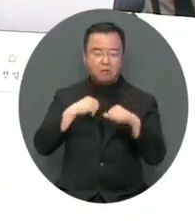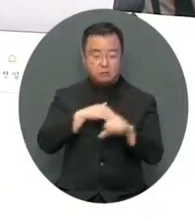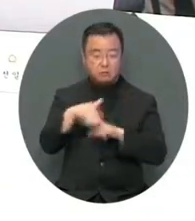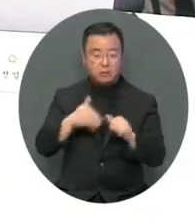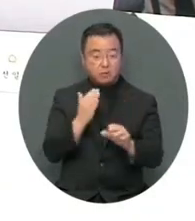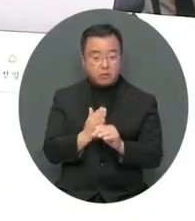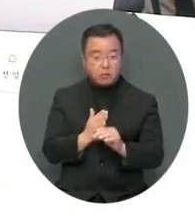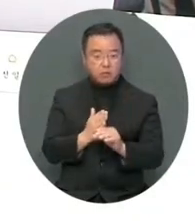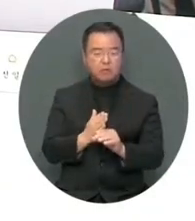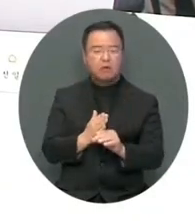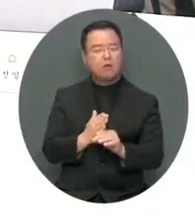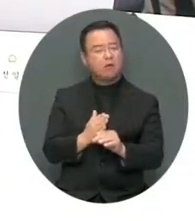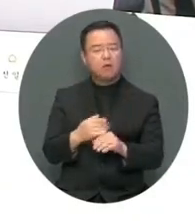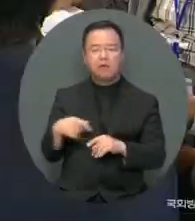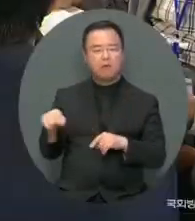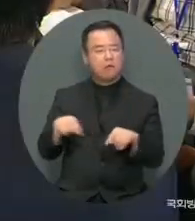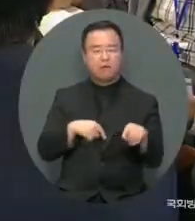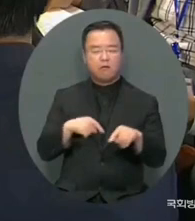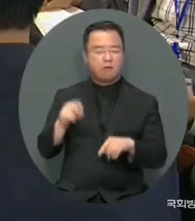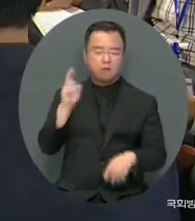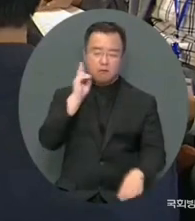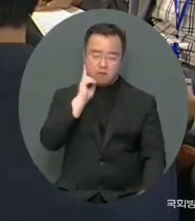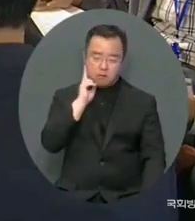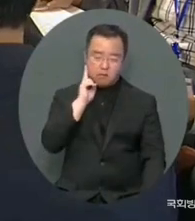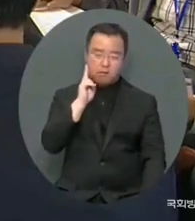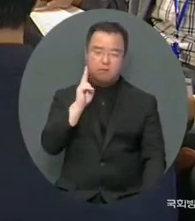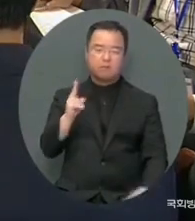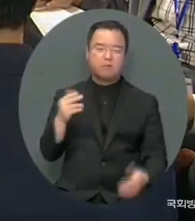정치가 점점 더 극단으로 치닫고 있습니다.